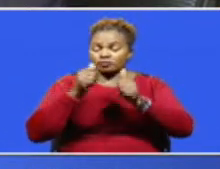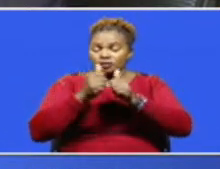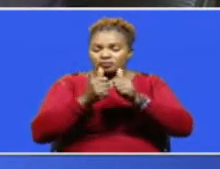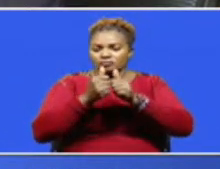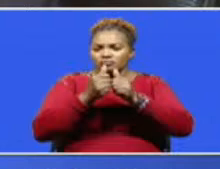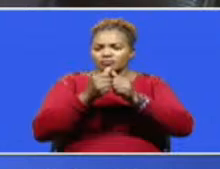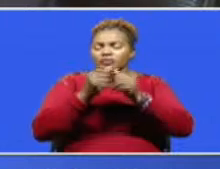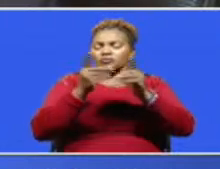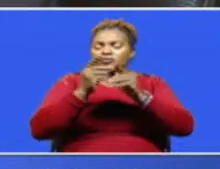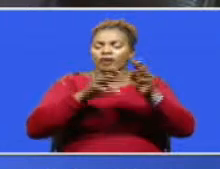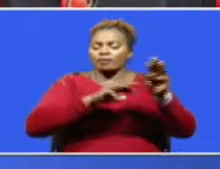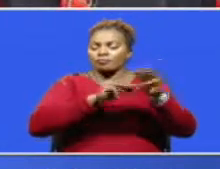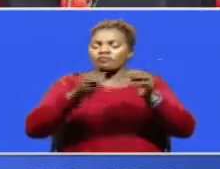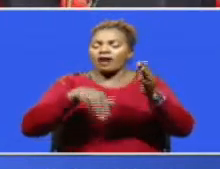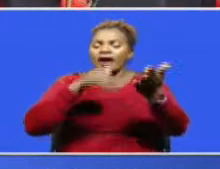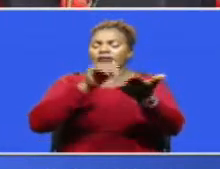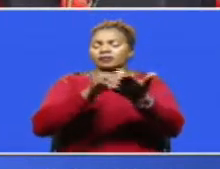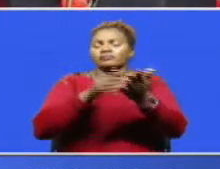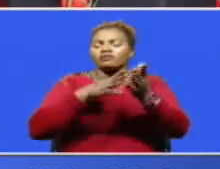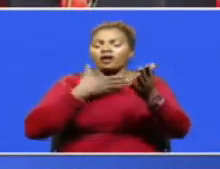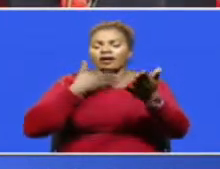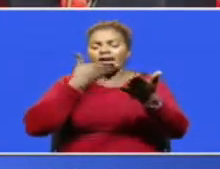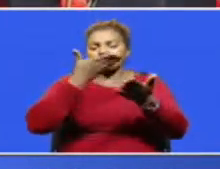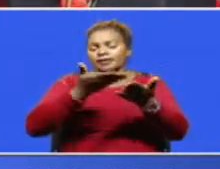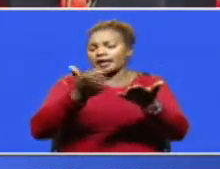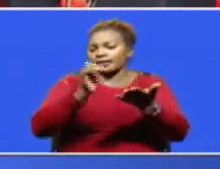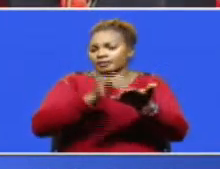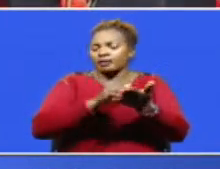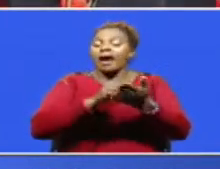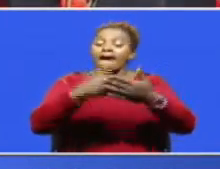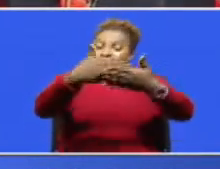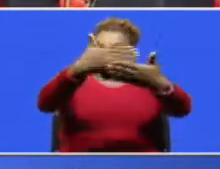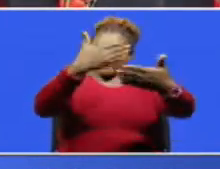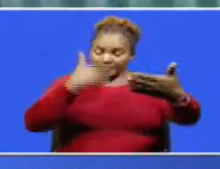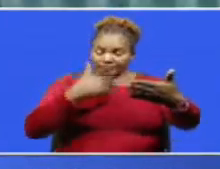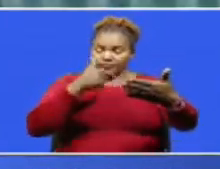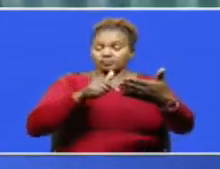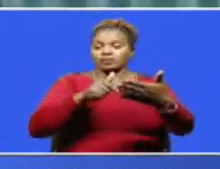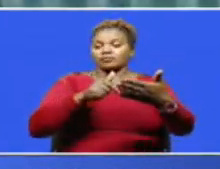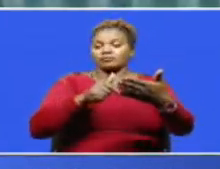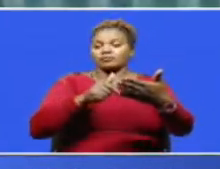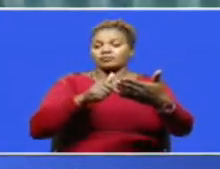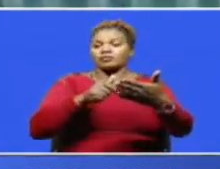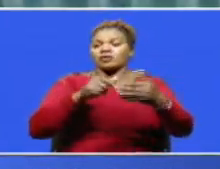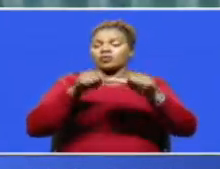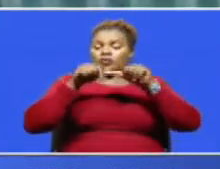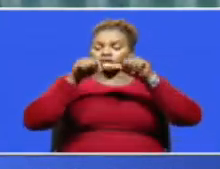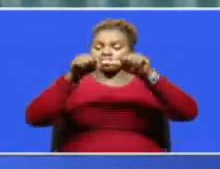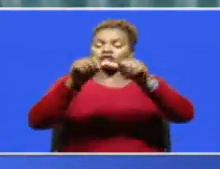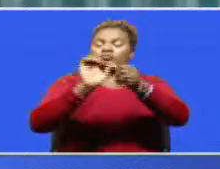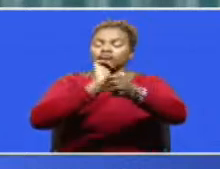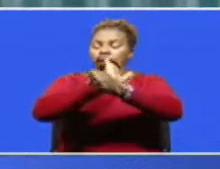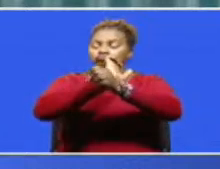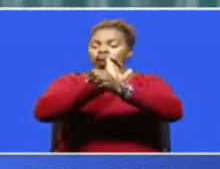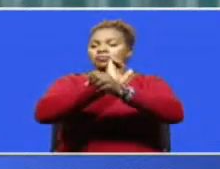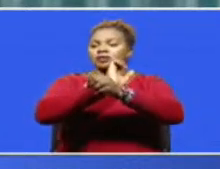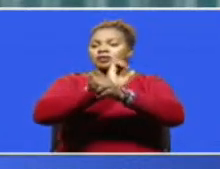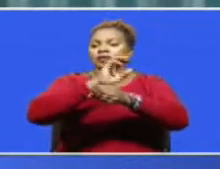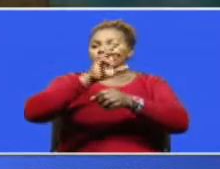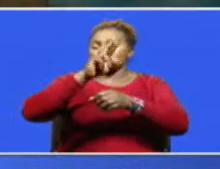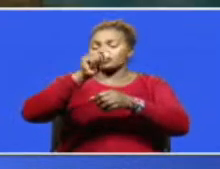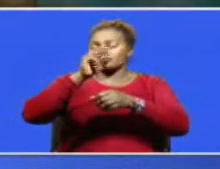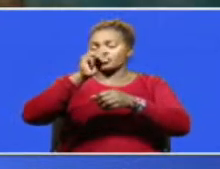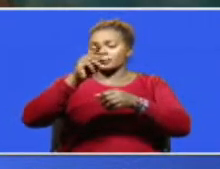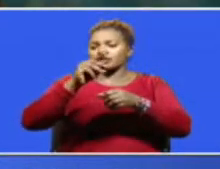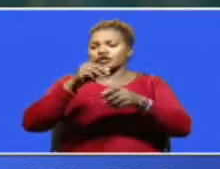the response. Kabla ya siku hiyo kufika, kwa sasa washukiwa wataendelea kuzuiliwa rumande katika jela